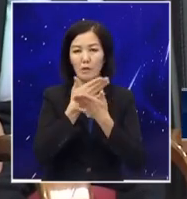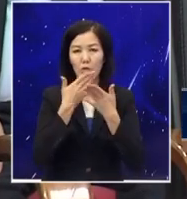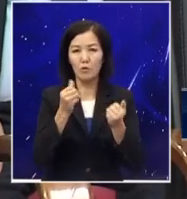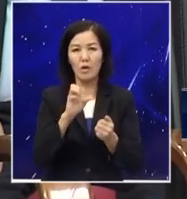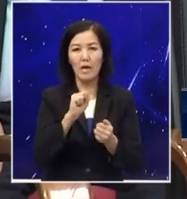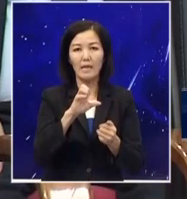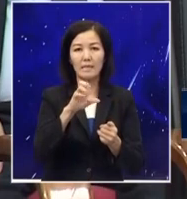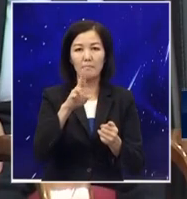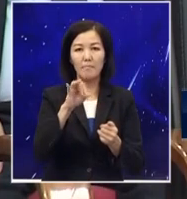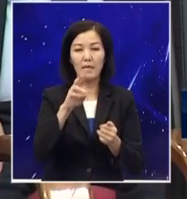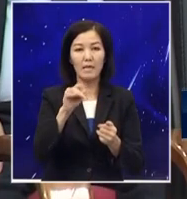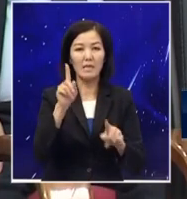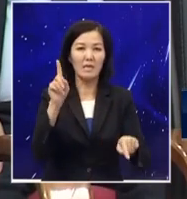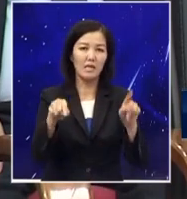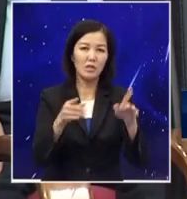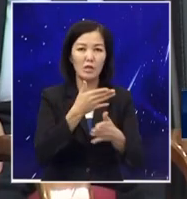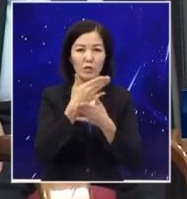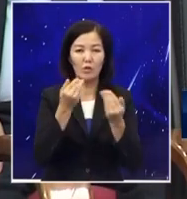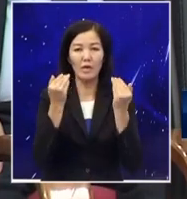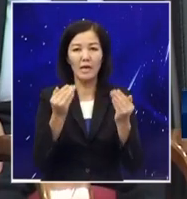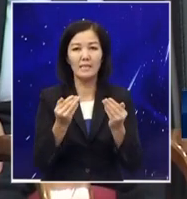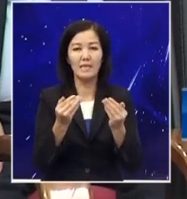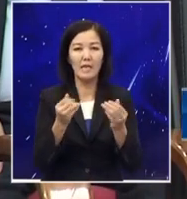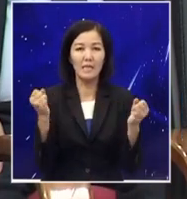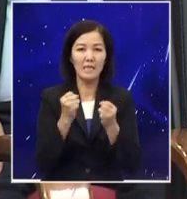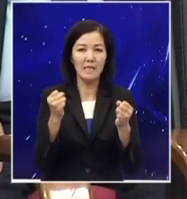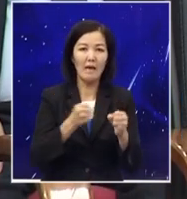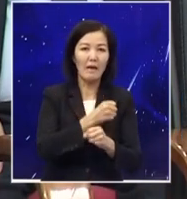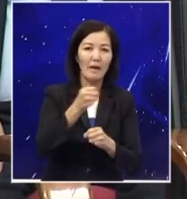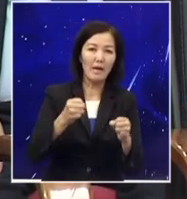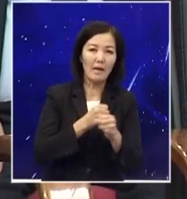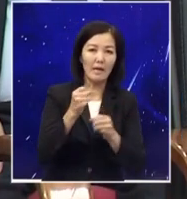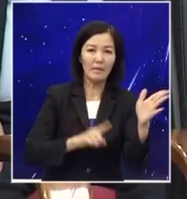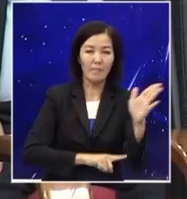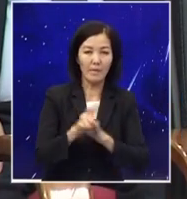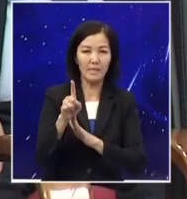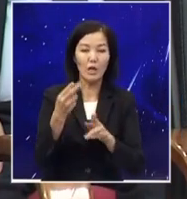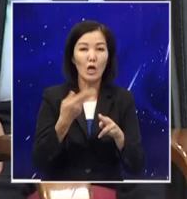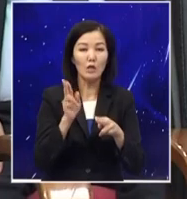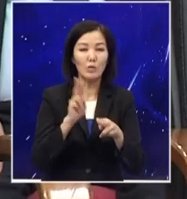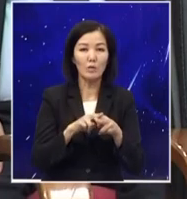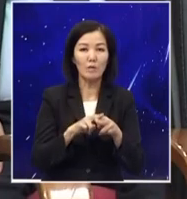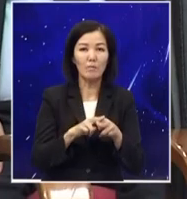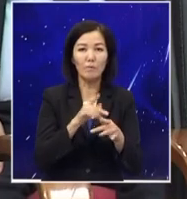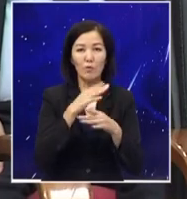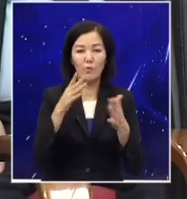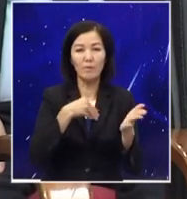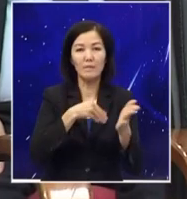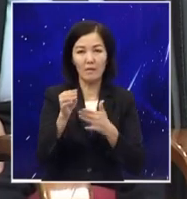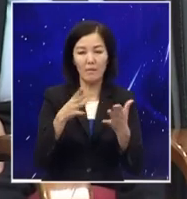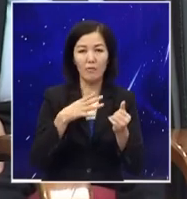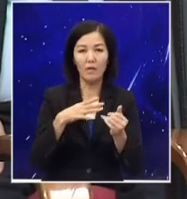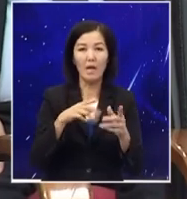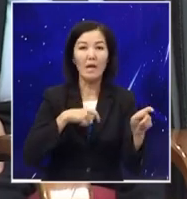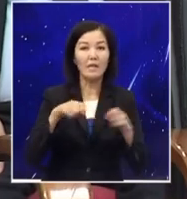аспиринге келсек, кей жерлерде жоқ. Себебі қазір жұрт қыстың қамын жасап, көксөк тұздап жатыр. Сол себепті көптеп алуда. Бірақ